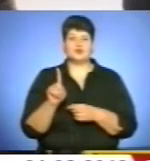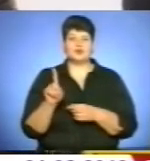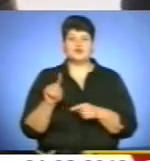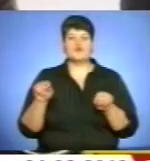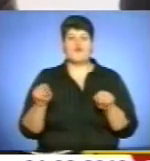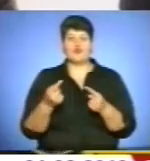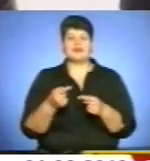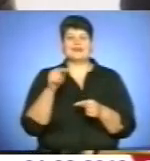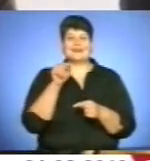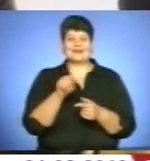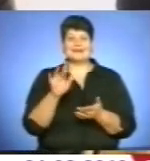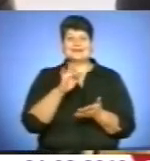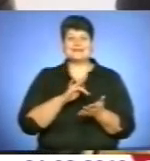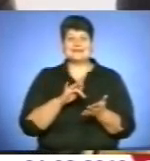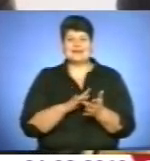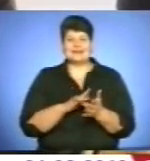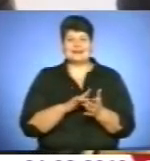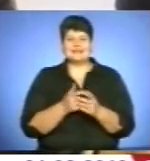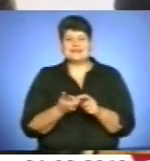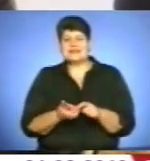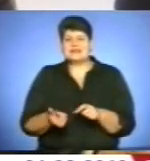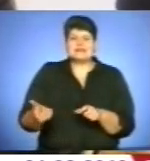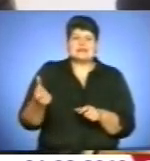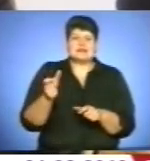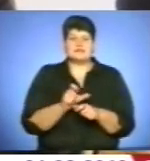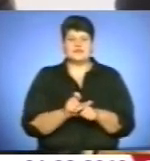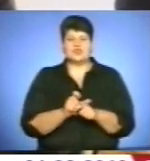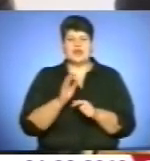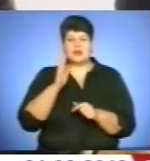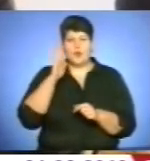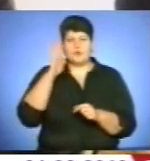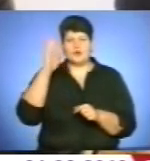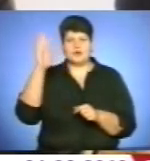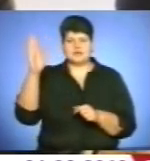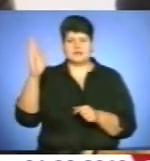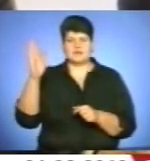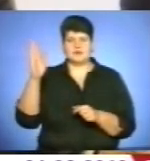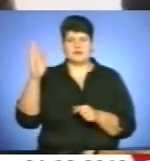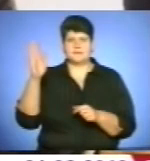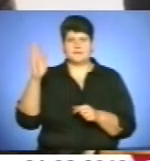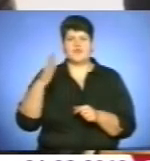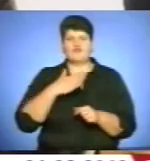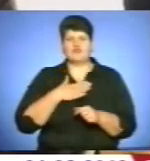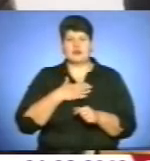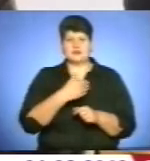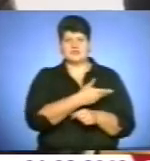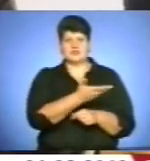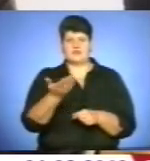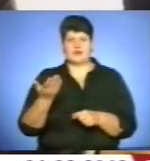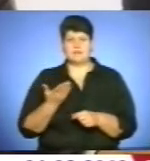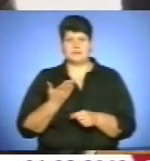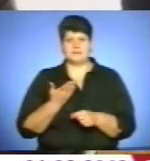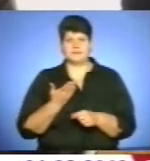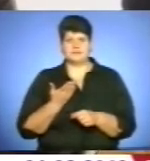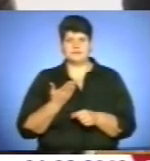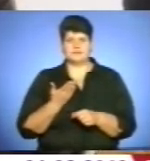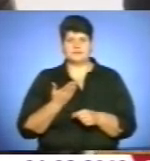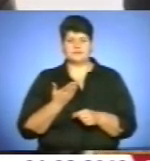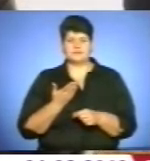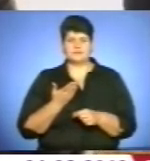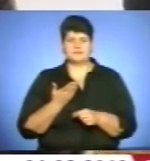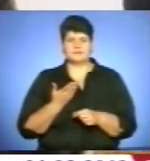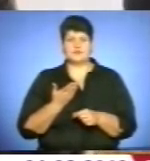створення таких центрів – це надзвичайно прогресивний крок для всіх нас з вами. Чому я зараз